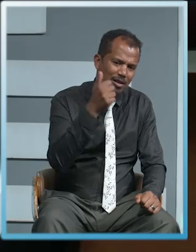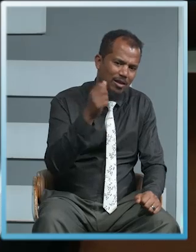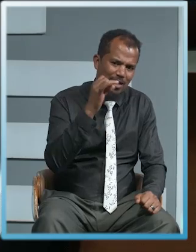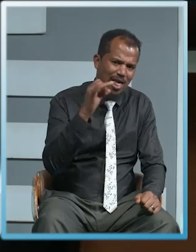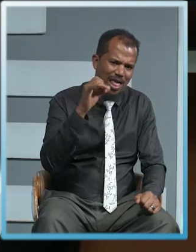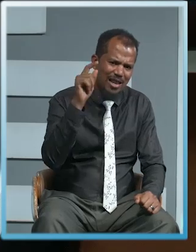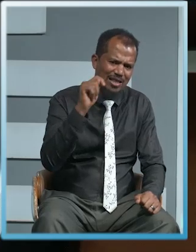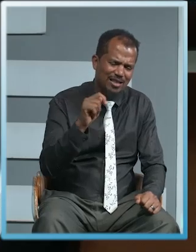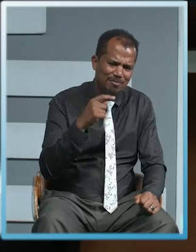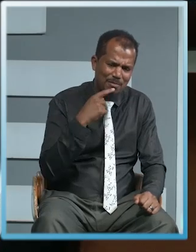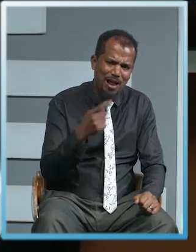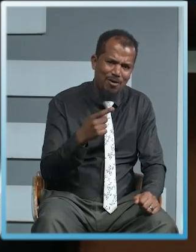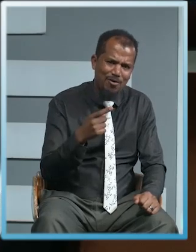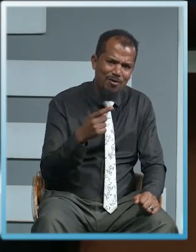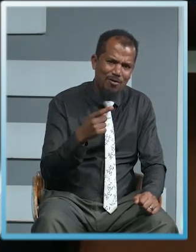ኤሊት የሚባለው